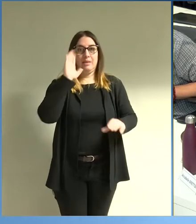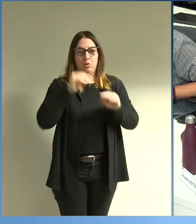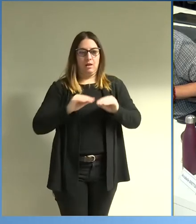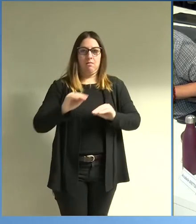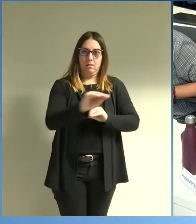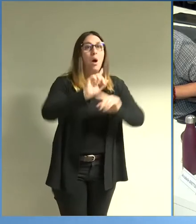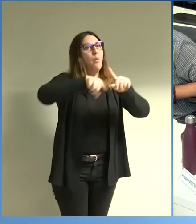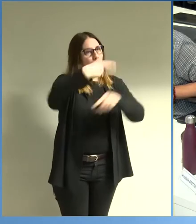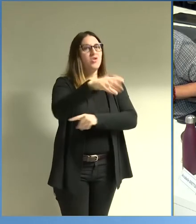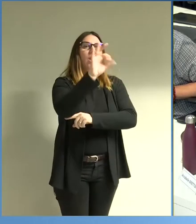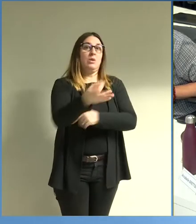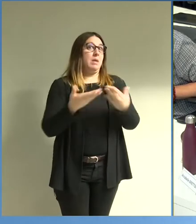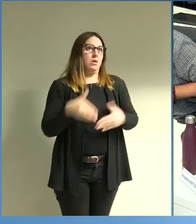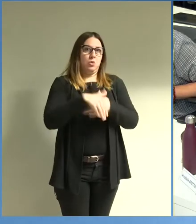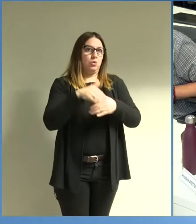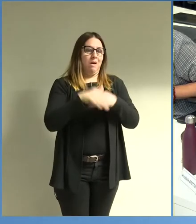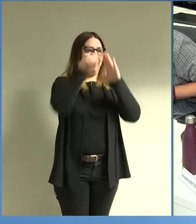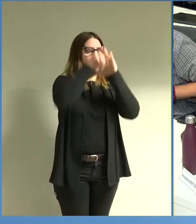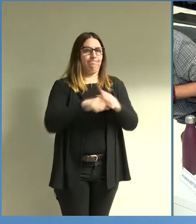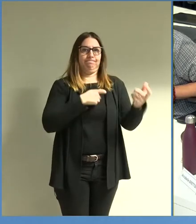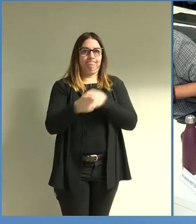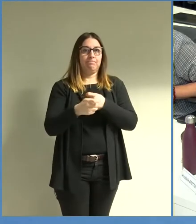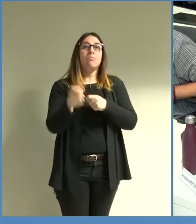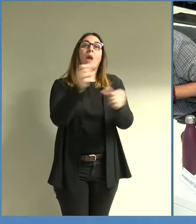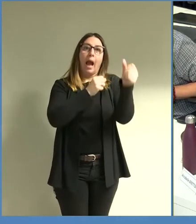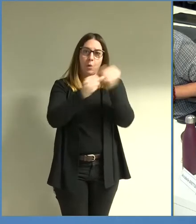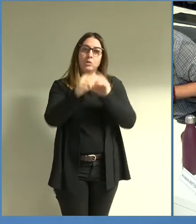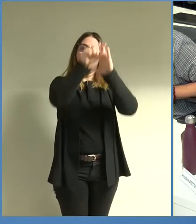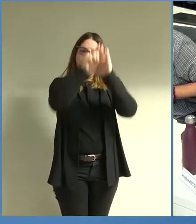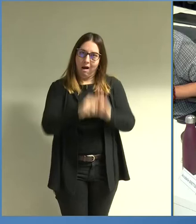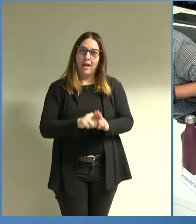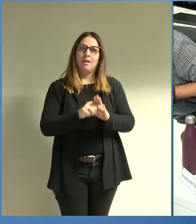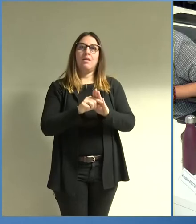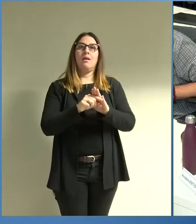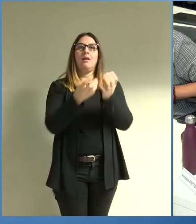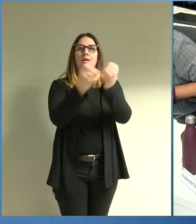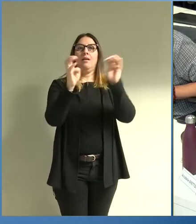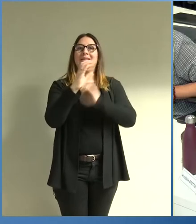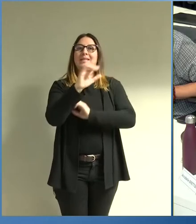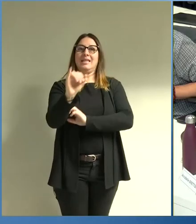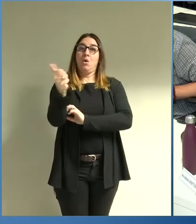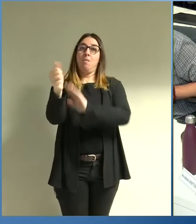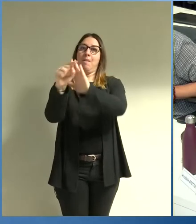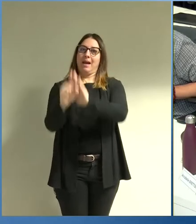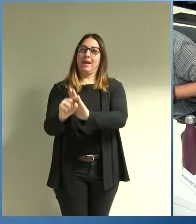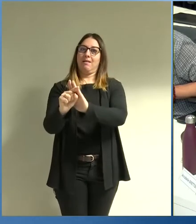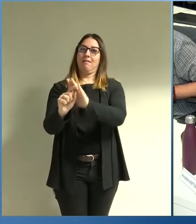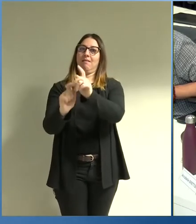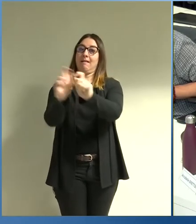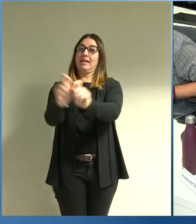pourra l'être au prochain conseil sans problème s'il respecte les règles les conseils citoyens indépendants se sont fixés